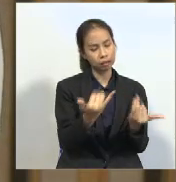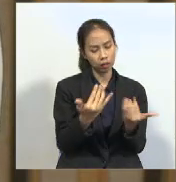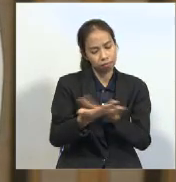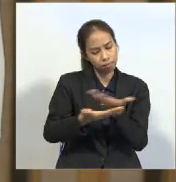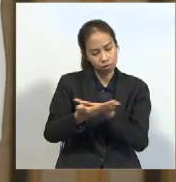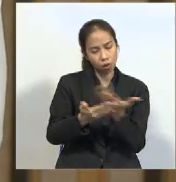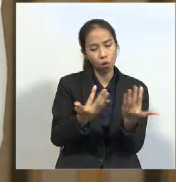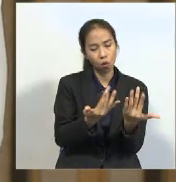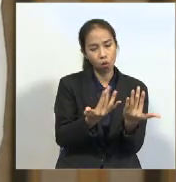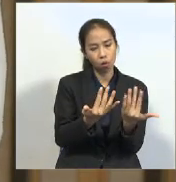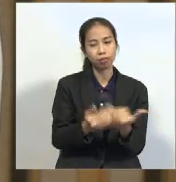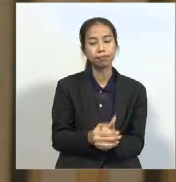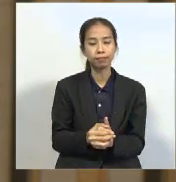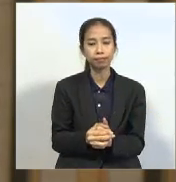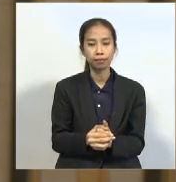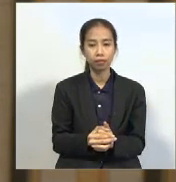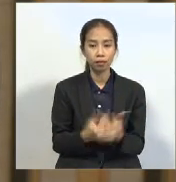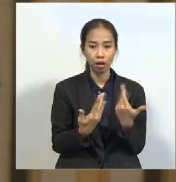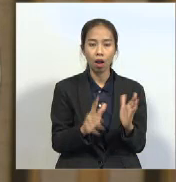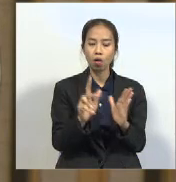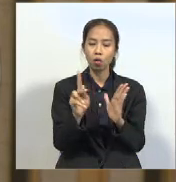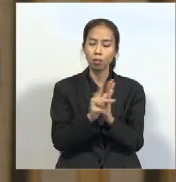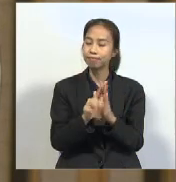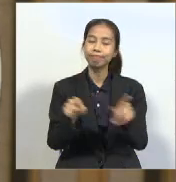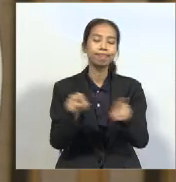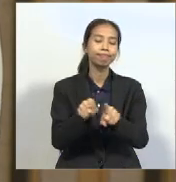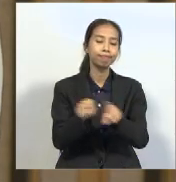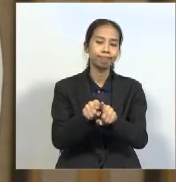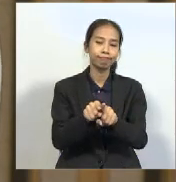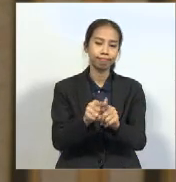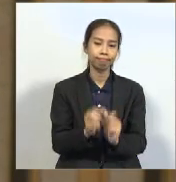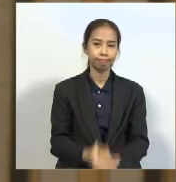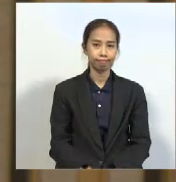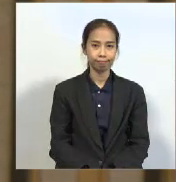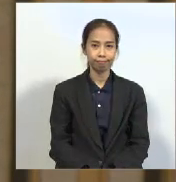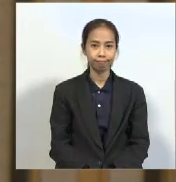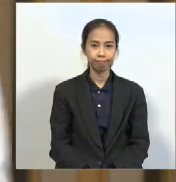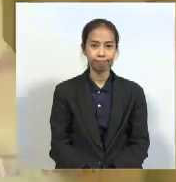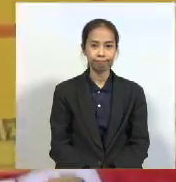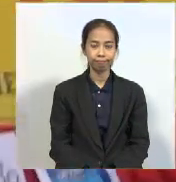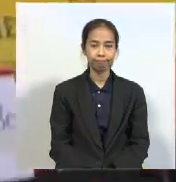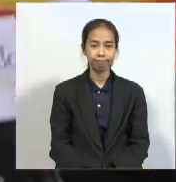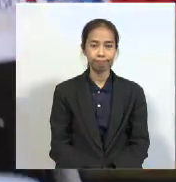ต้องปรึกษากันหลายฝ่ายเนี่ยก็เกณฑ์เดียวกันนะครับเกณฑ์เดียวกันใช่เกณฑ์